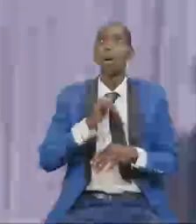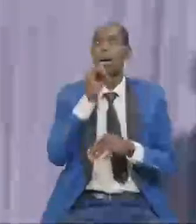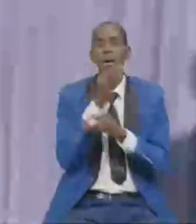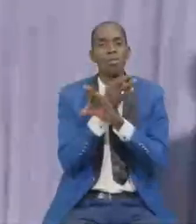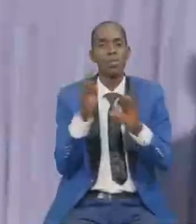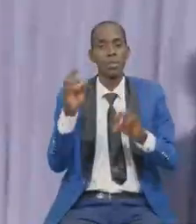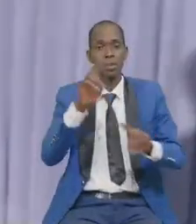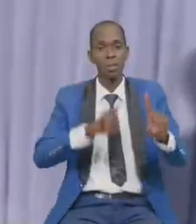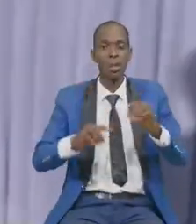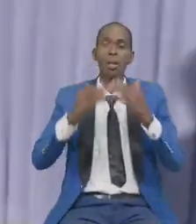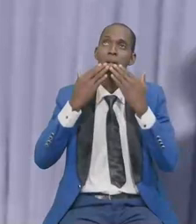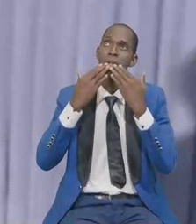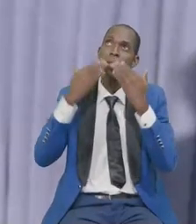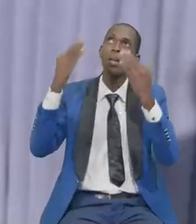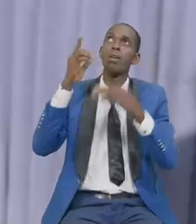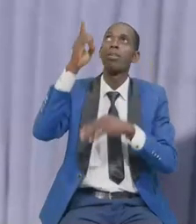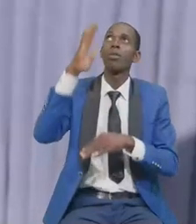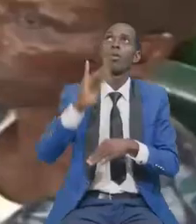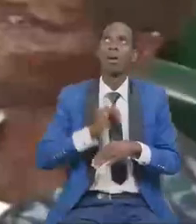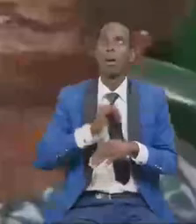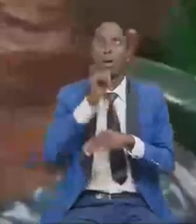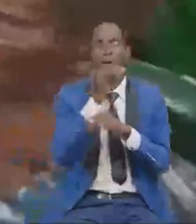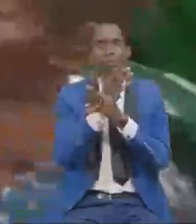Dieu merci, je suis affranchi.